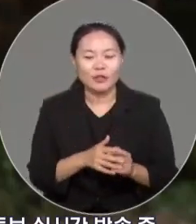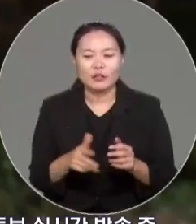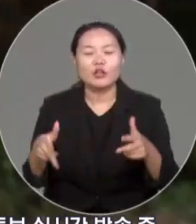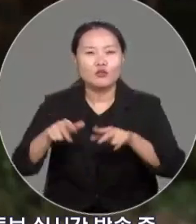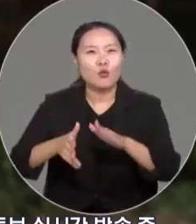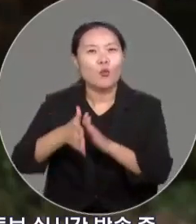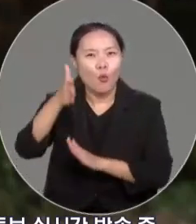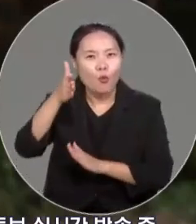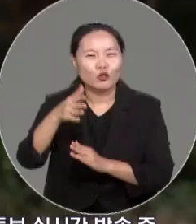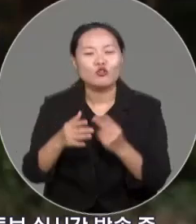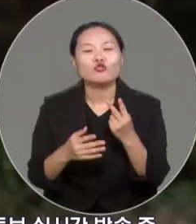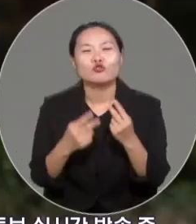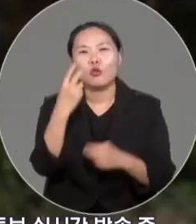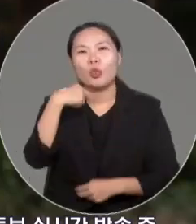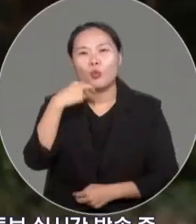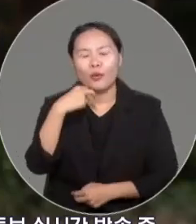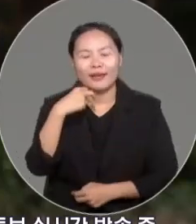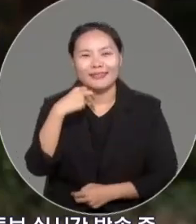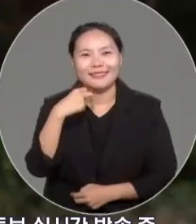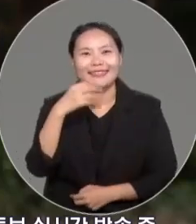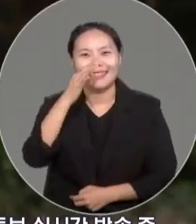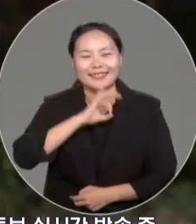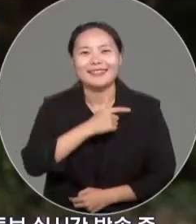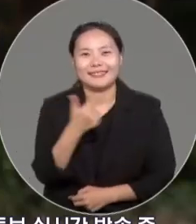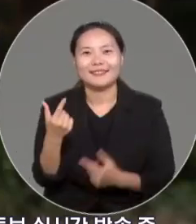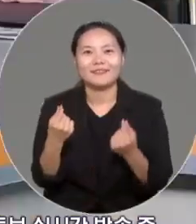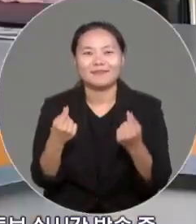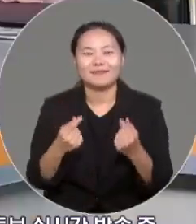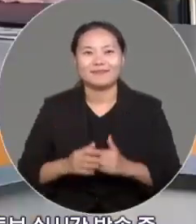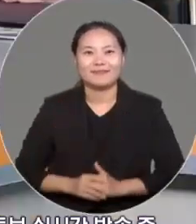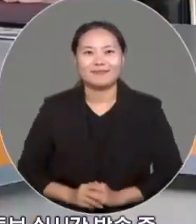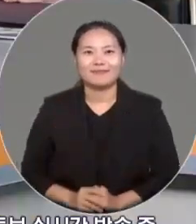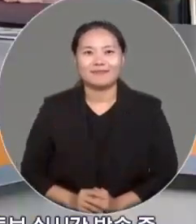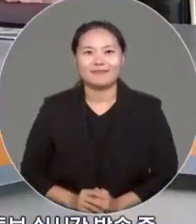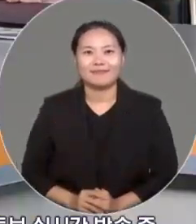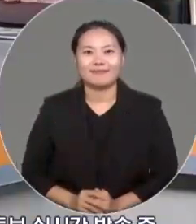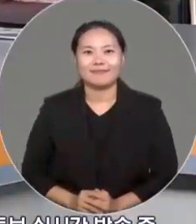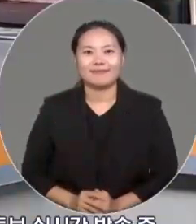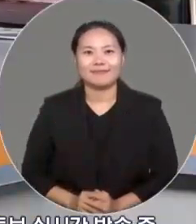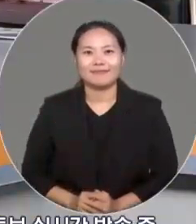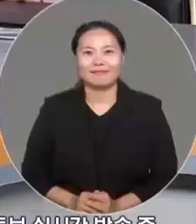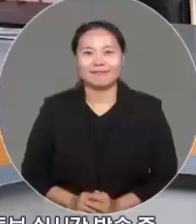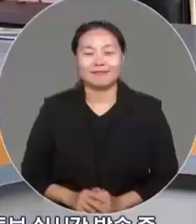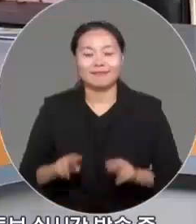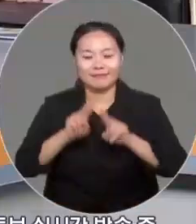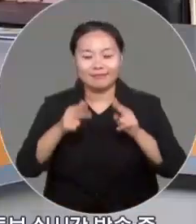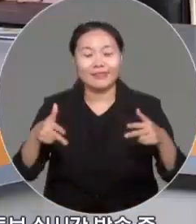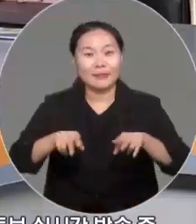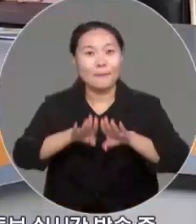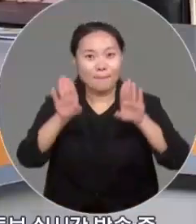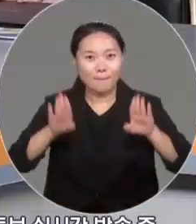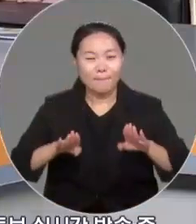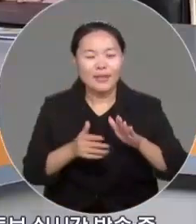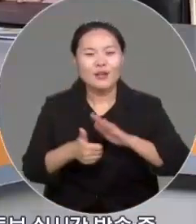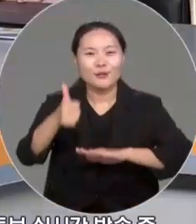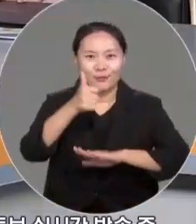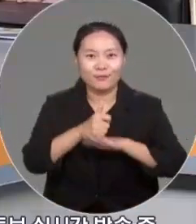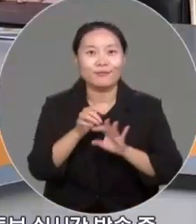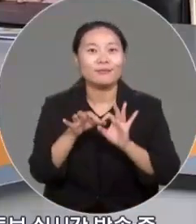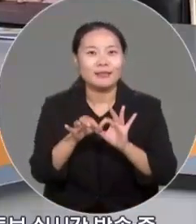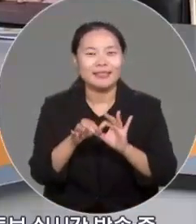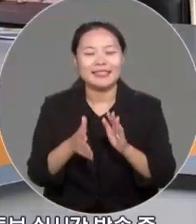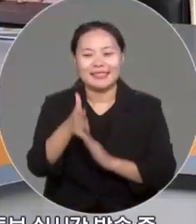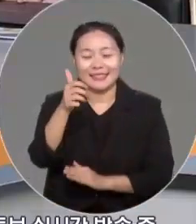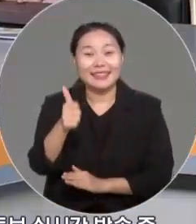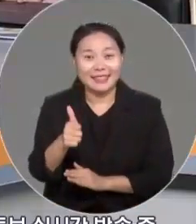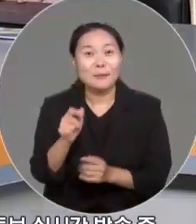정원도시다. 예. 알릴 수 있는 계기가 될 것으로 기대하고 있습니다. 알겠습니다. 2028 국제정원박람회 유치 성공과 관련해서